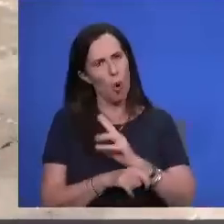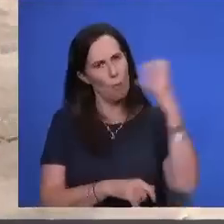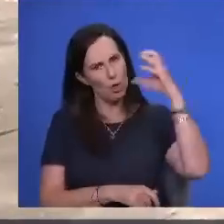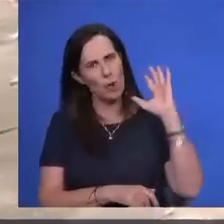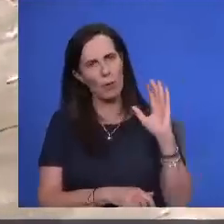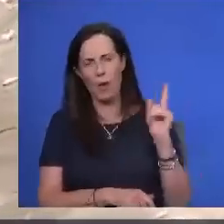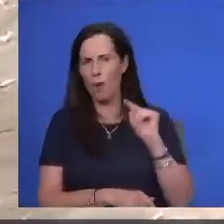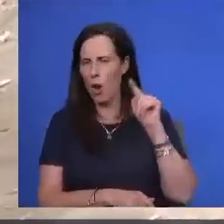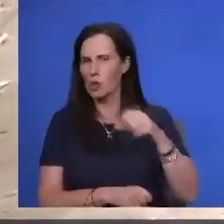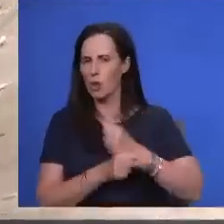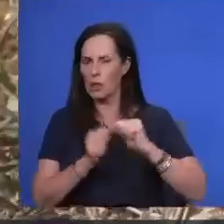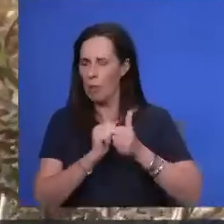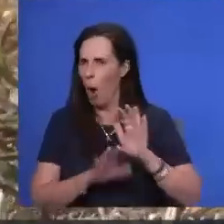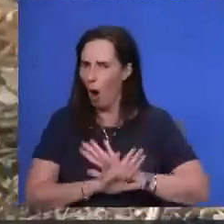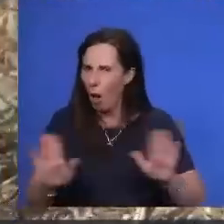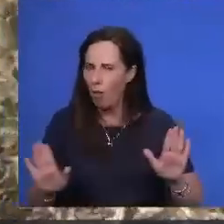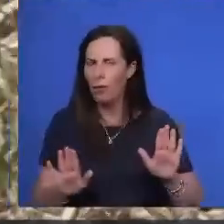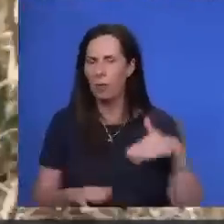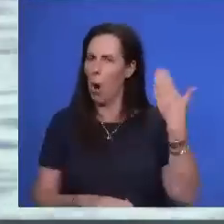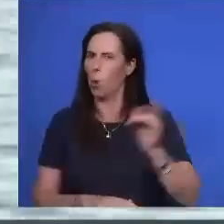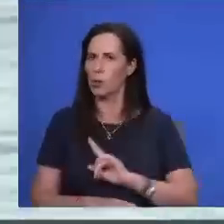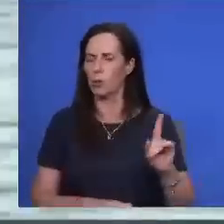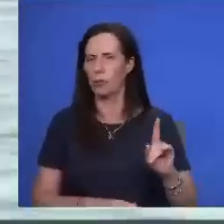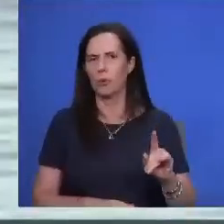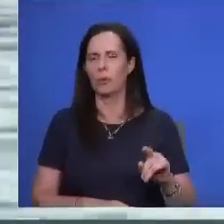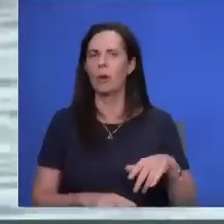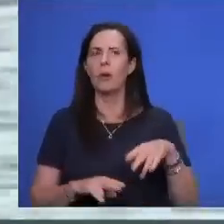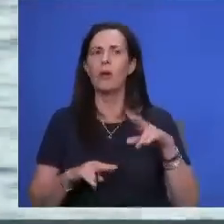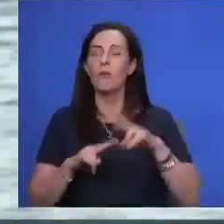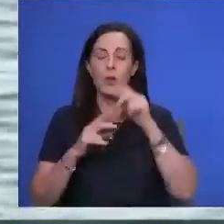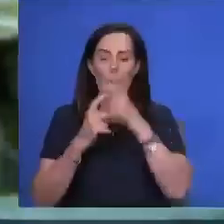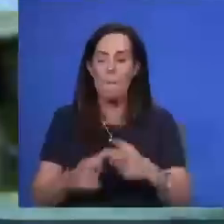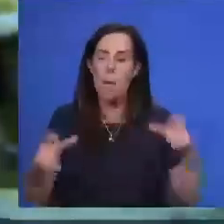להימנע מפעילויות בחום ובחוץ, ולהשאיר גם קערות מים